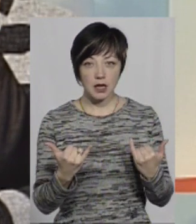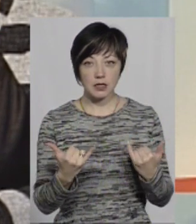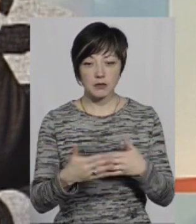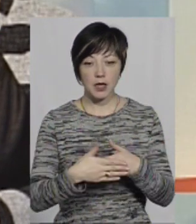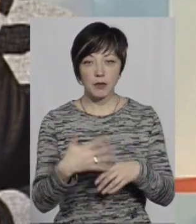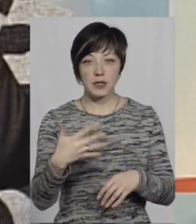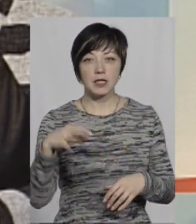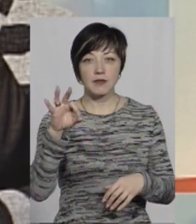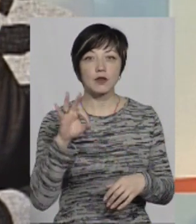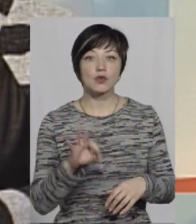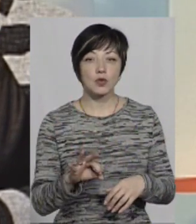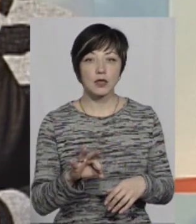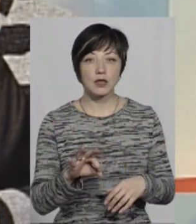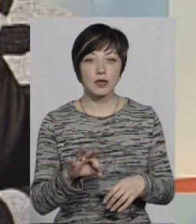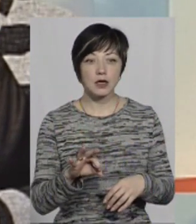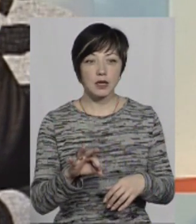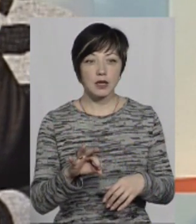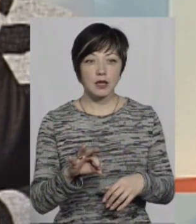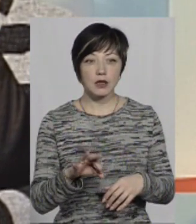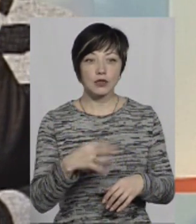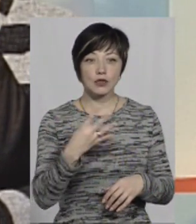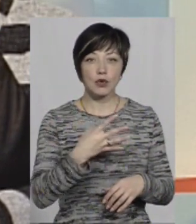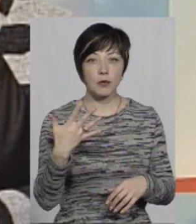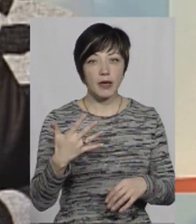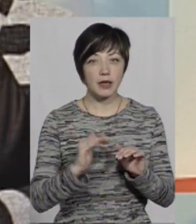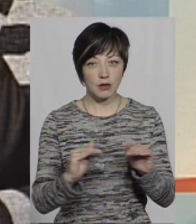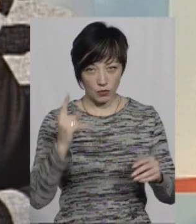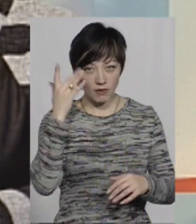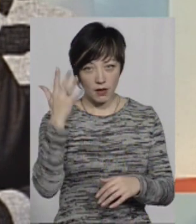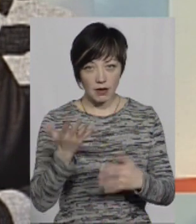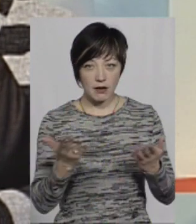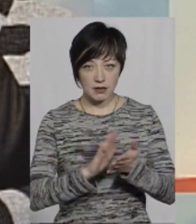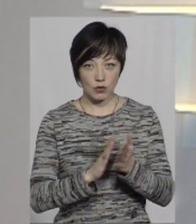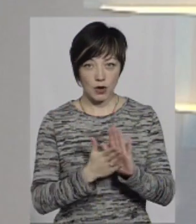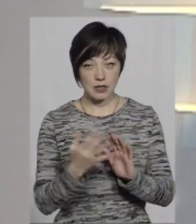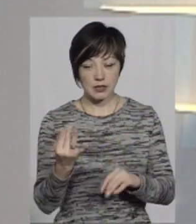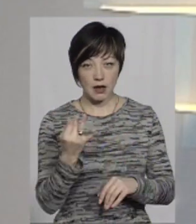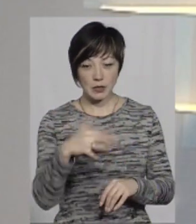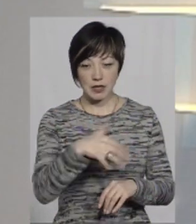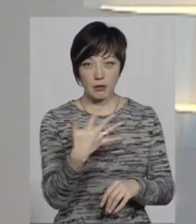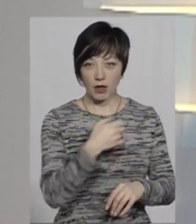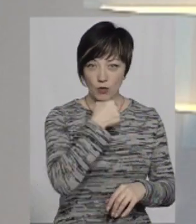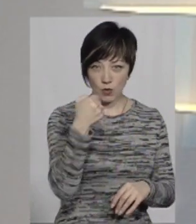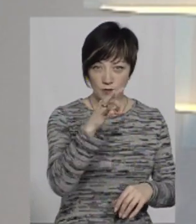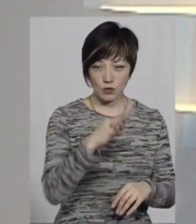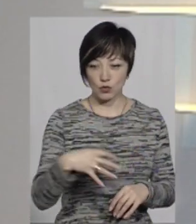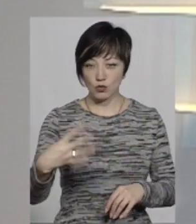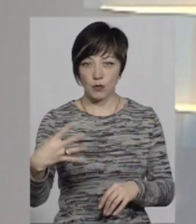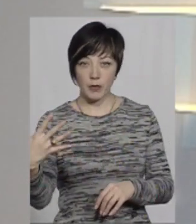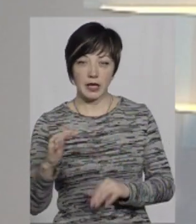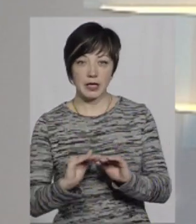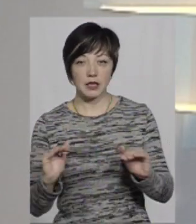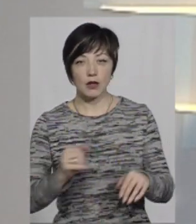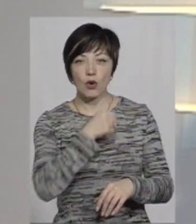майже 50% 5 дорослі, а 45 діти. Уявляєте, така от ситуація цікава. От, вони переносять